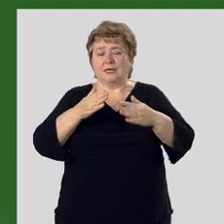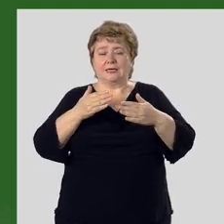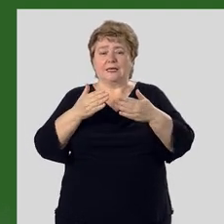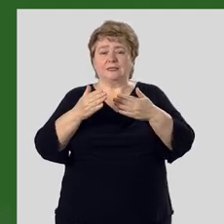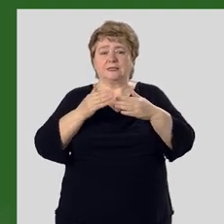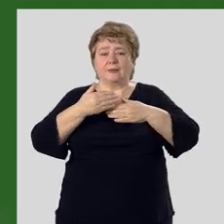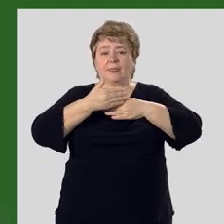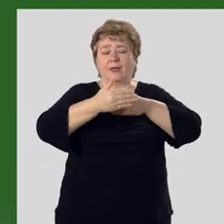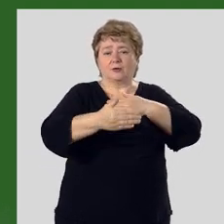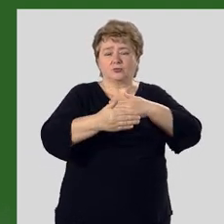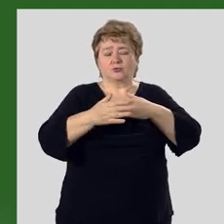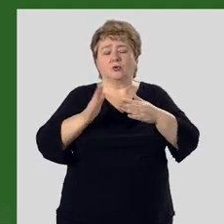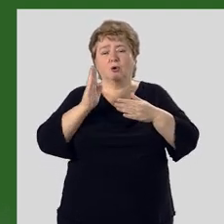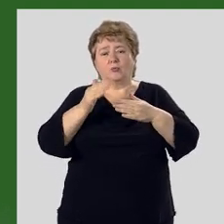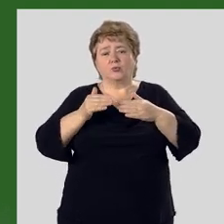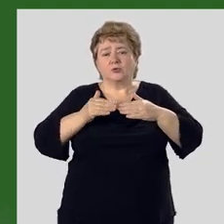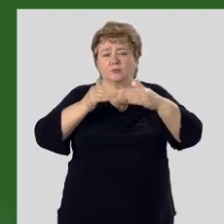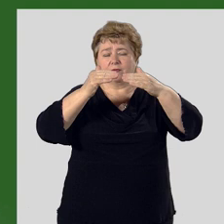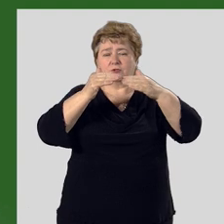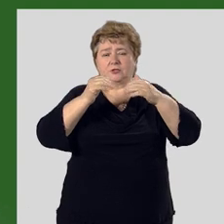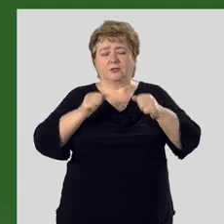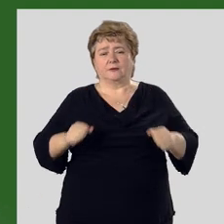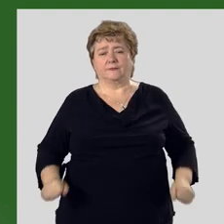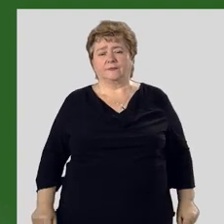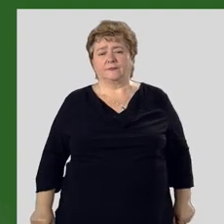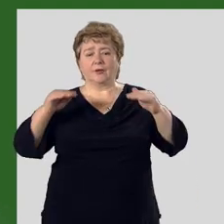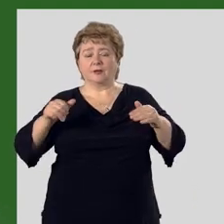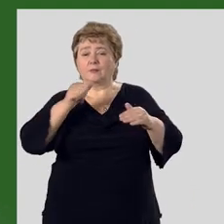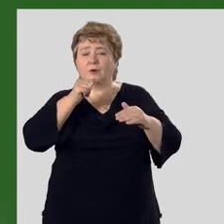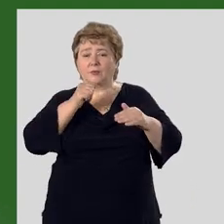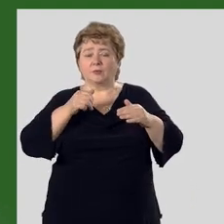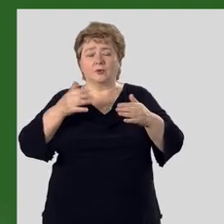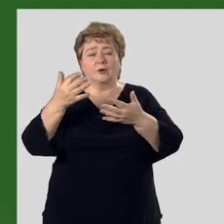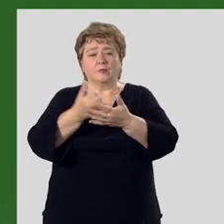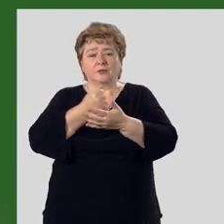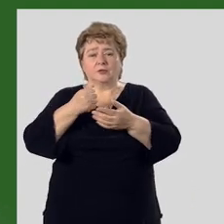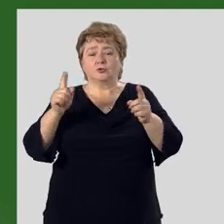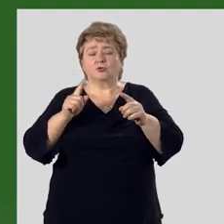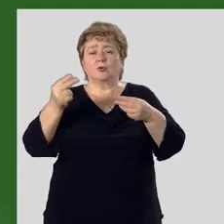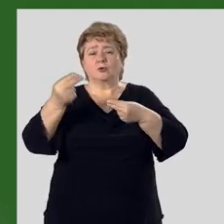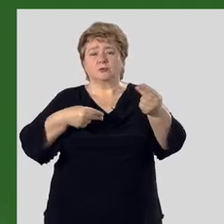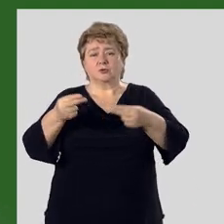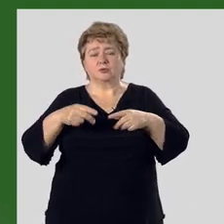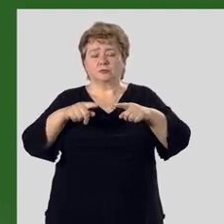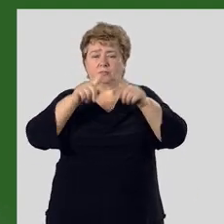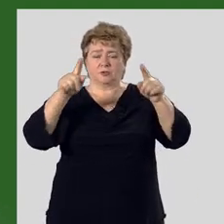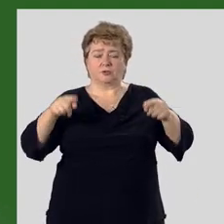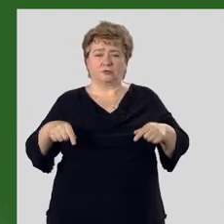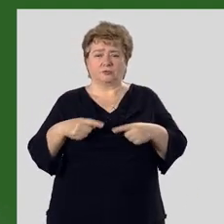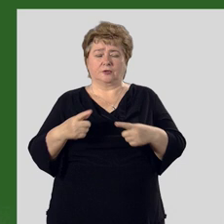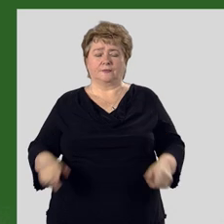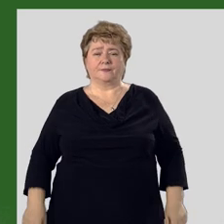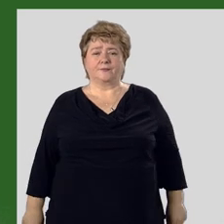Если наружу, значит будет повышение. Ребята, попробуйте определить, что изображено на